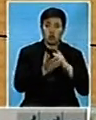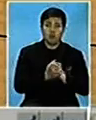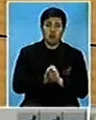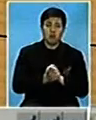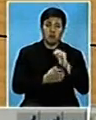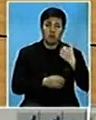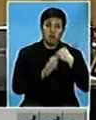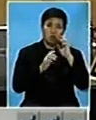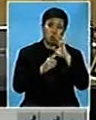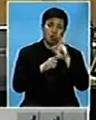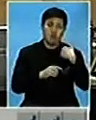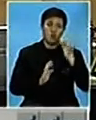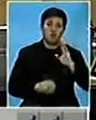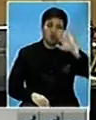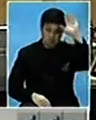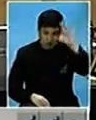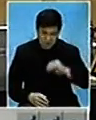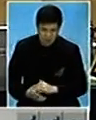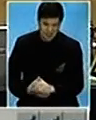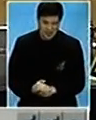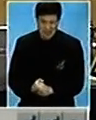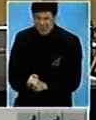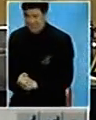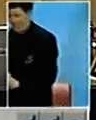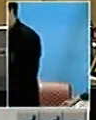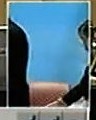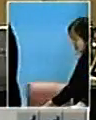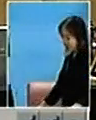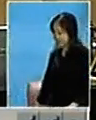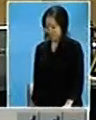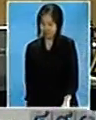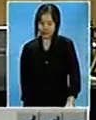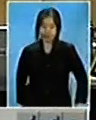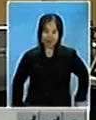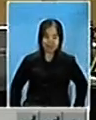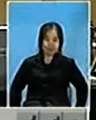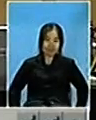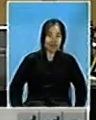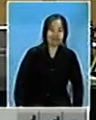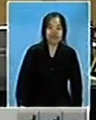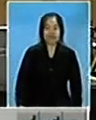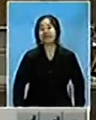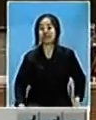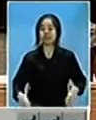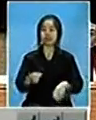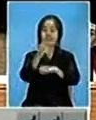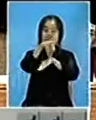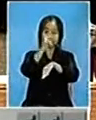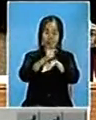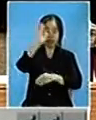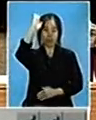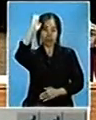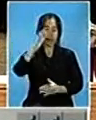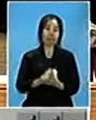วัชระมีผู้ประท้วงครับเชิญท่านสุใดครับ ท่านประธานครับและขอประทานโทษท่านผู้อภิปราย